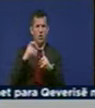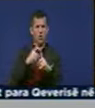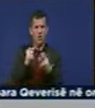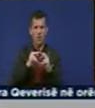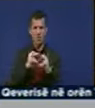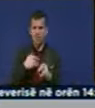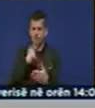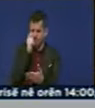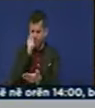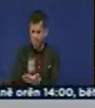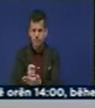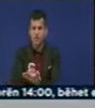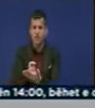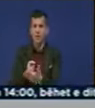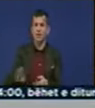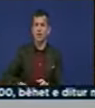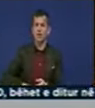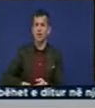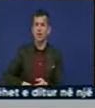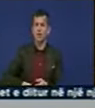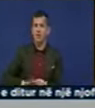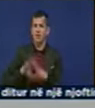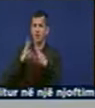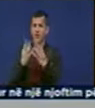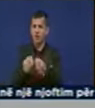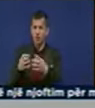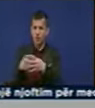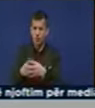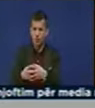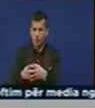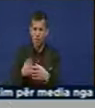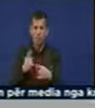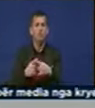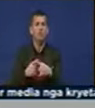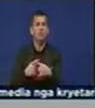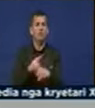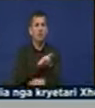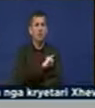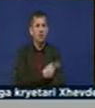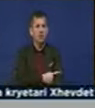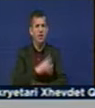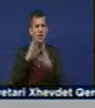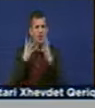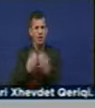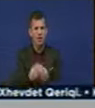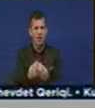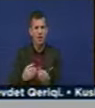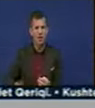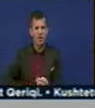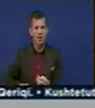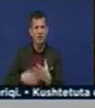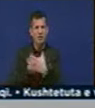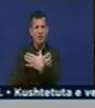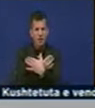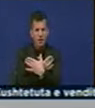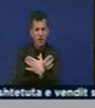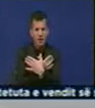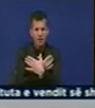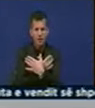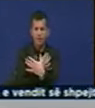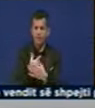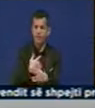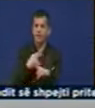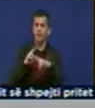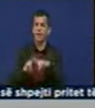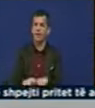fund forcën e grave të zonës sime dhe forcën e gjithë grave shqiptare, mbarshqiptare, dhe për të mos qenë një anshme në